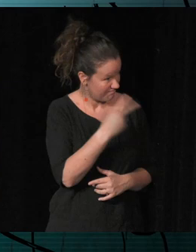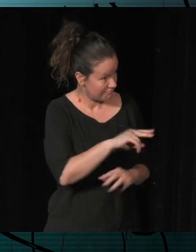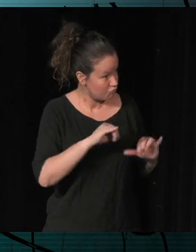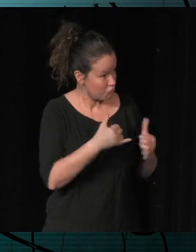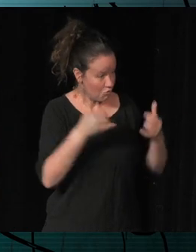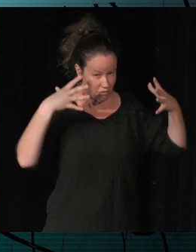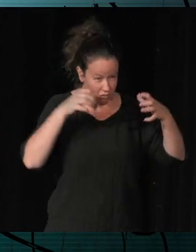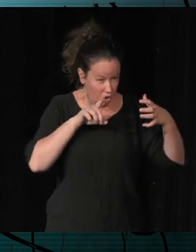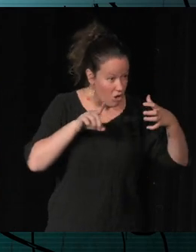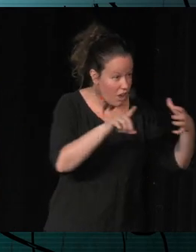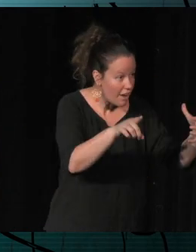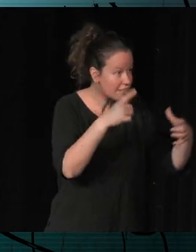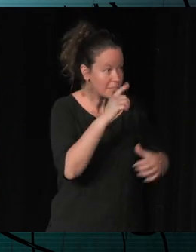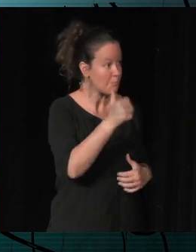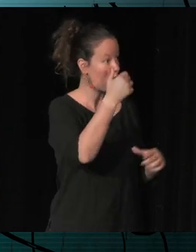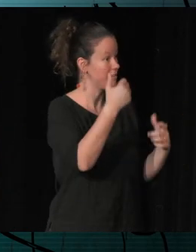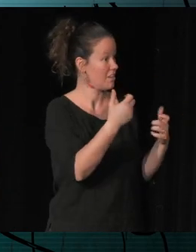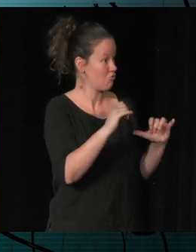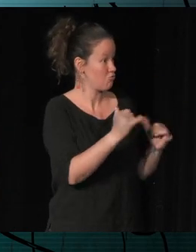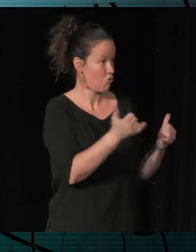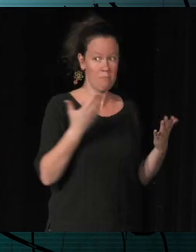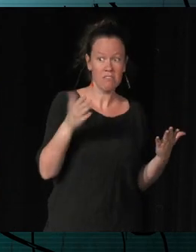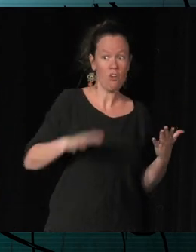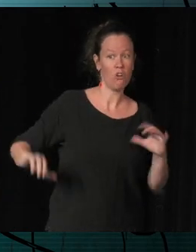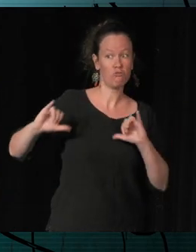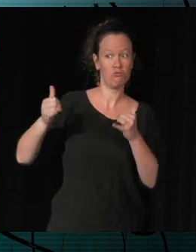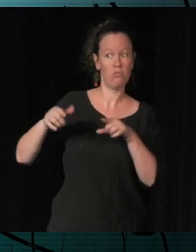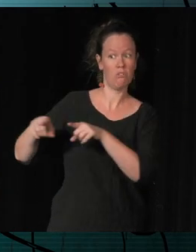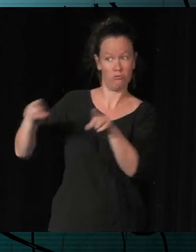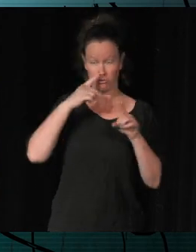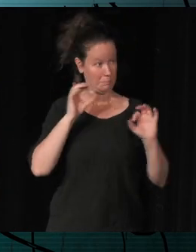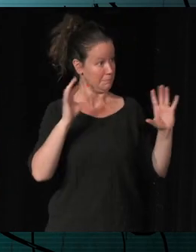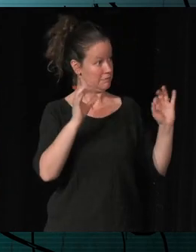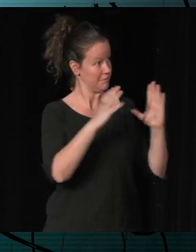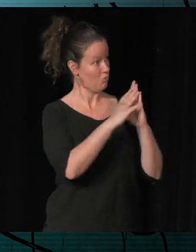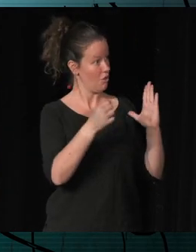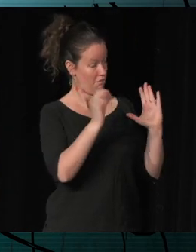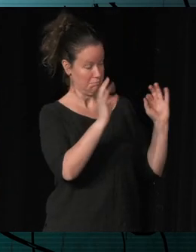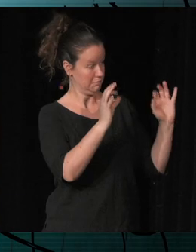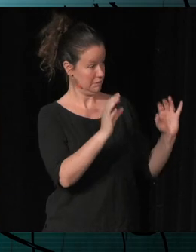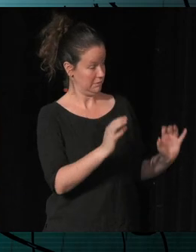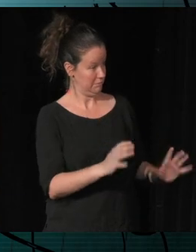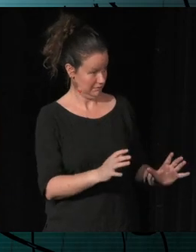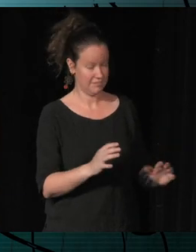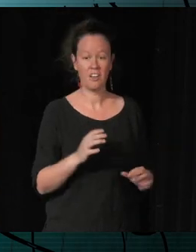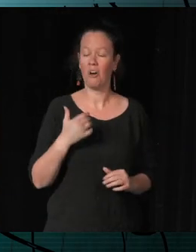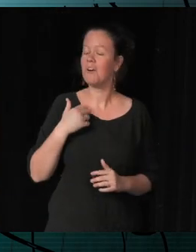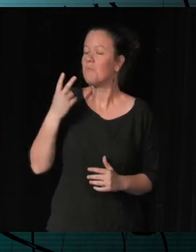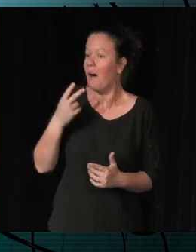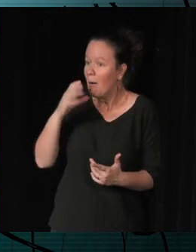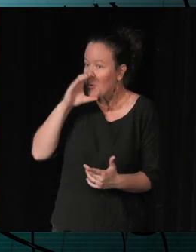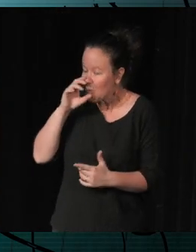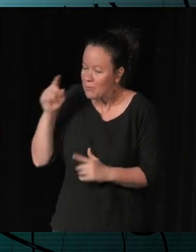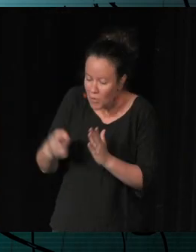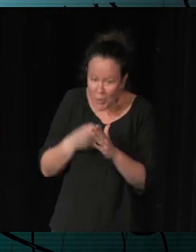qui ressemble à tous les jeux de maintenant et là j'ai fait ah oui c'est vrai effectivement bon quand on le regarde on voit que ça vieillit quand même he c'est un